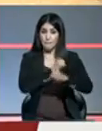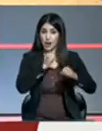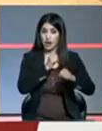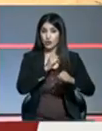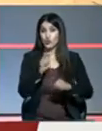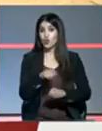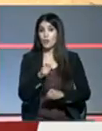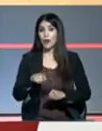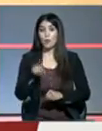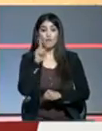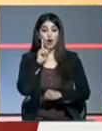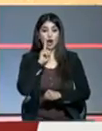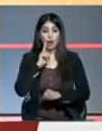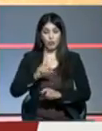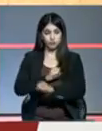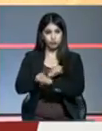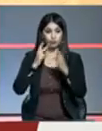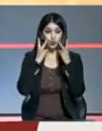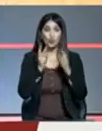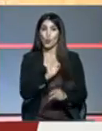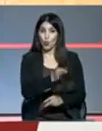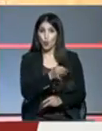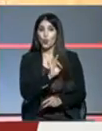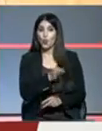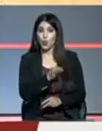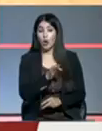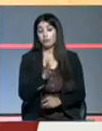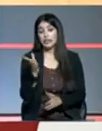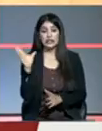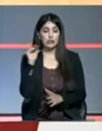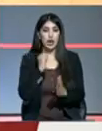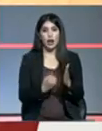المراه اللي قالوا